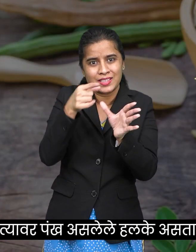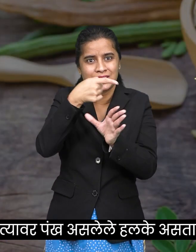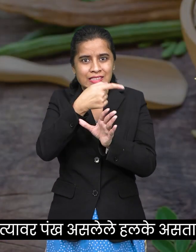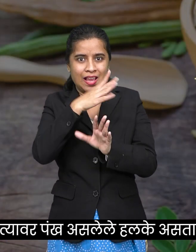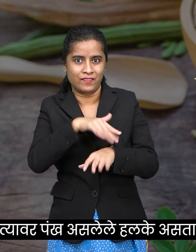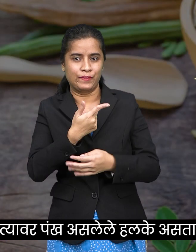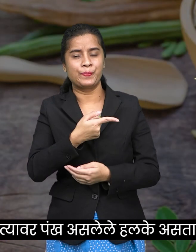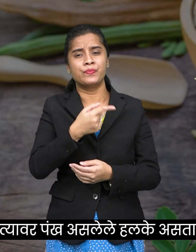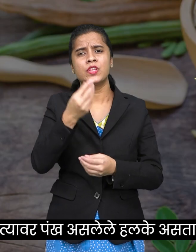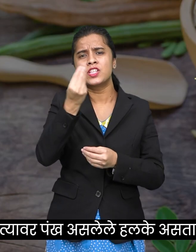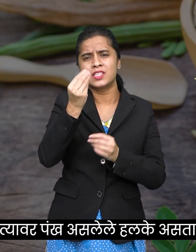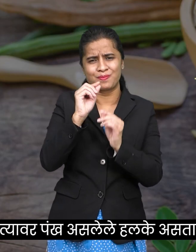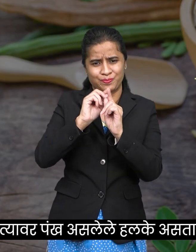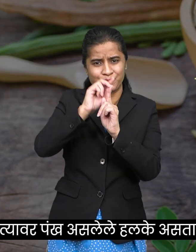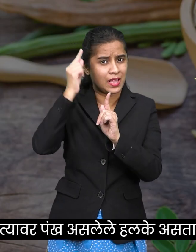असतात.